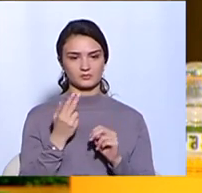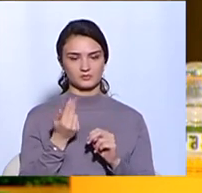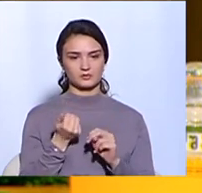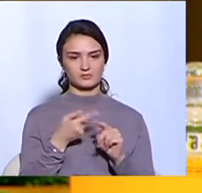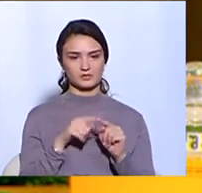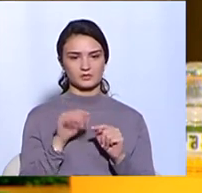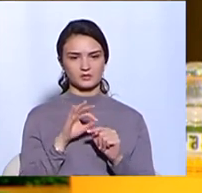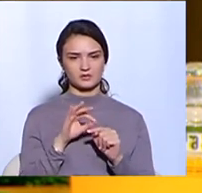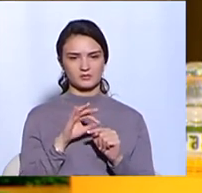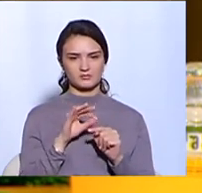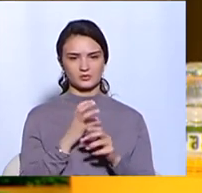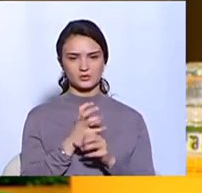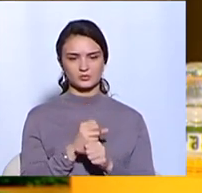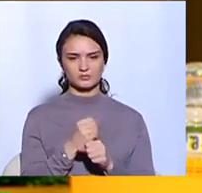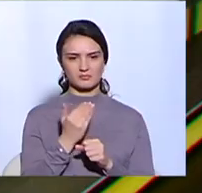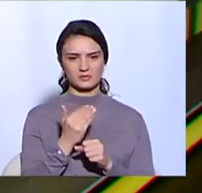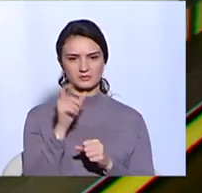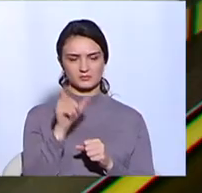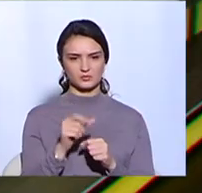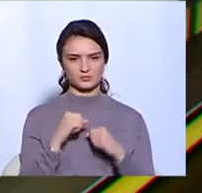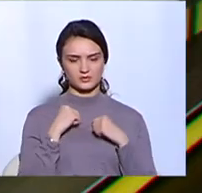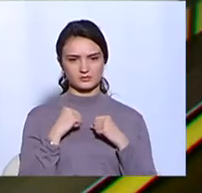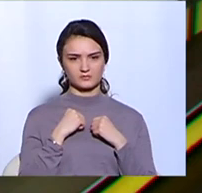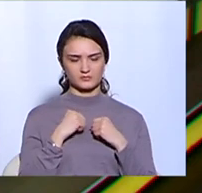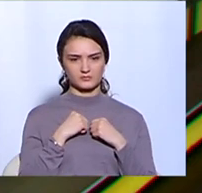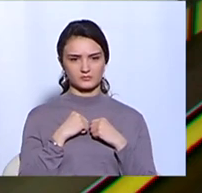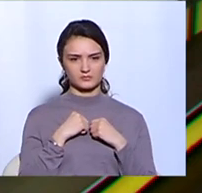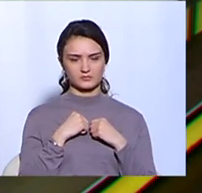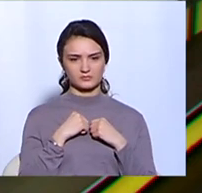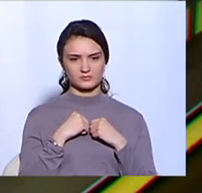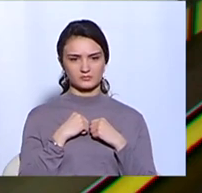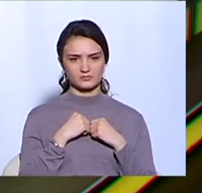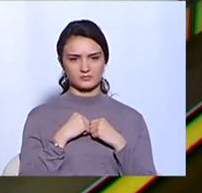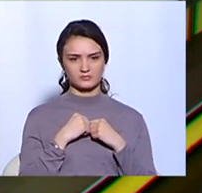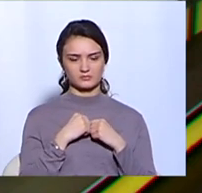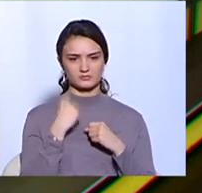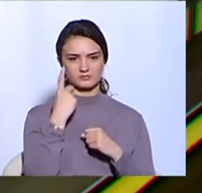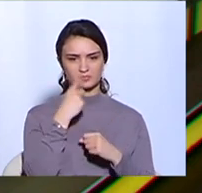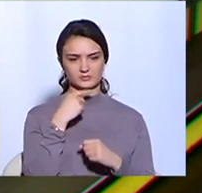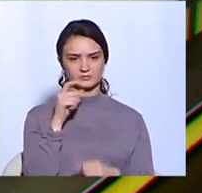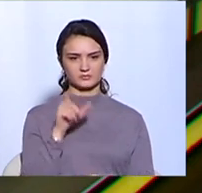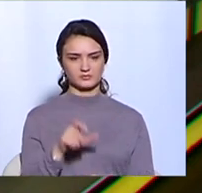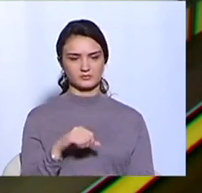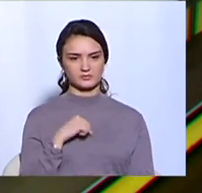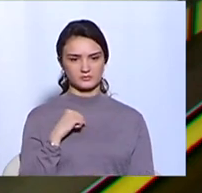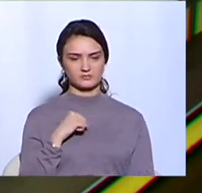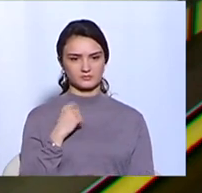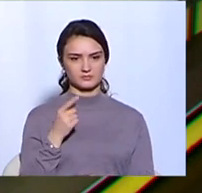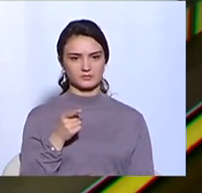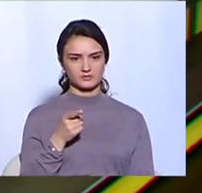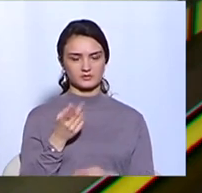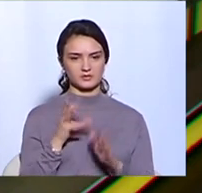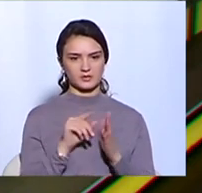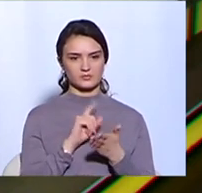გამო იზღუდება მათ ფიზიკური აქტივობა. არ არის სწორი მიდგომა, ფიზიკური აქტივობა უნდა დარჩეს დღიურაციონში